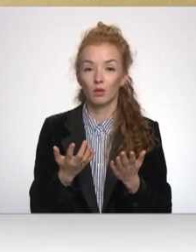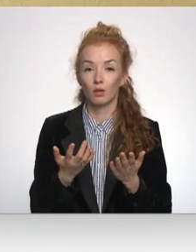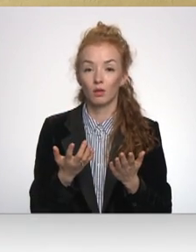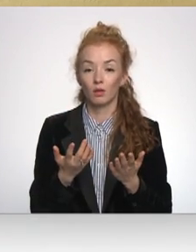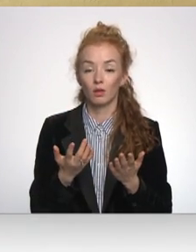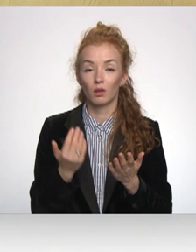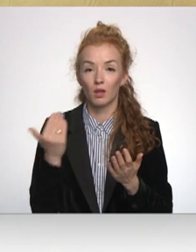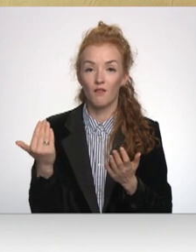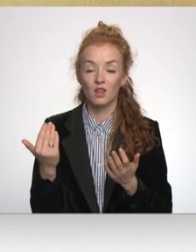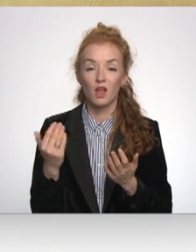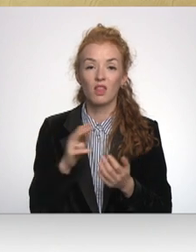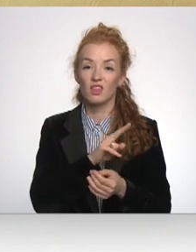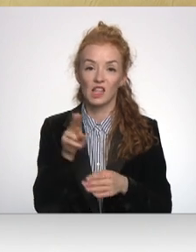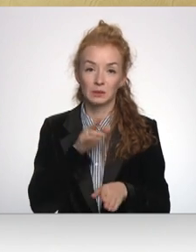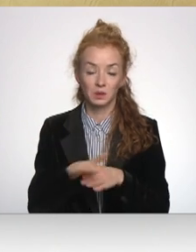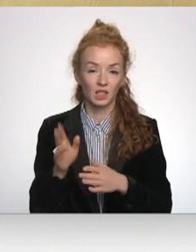neizdarība.